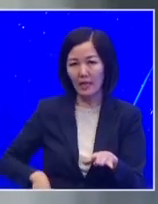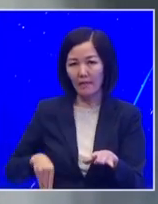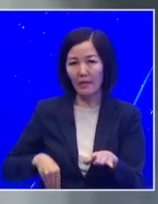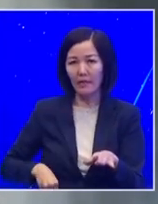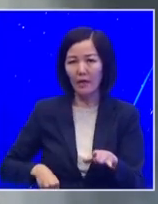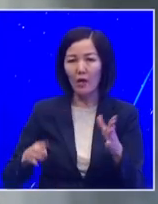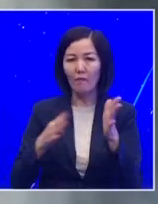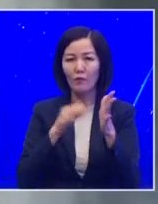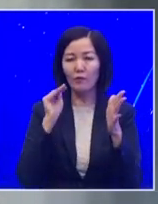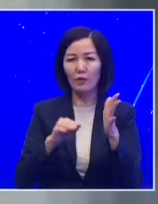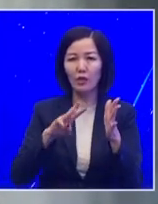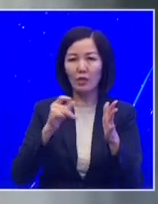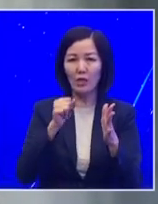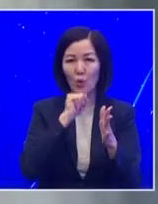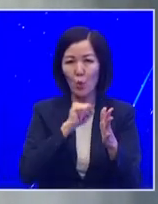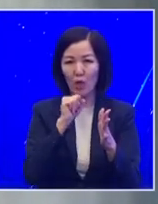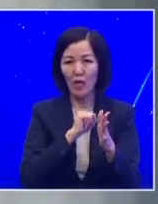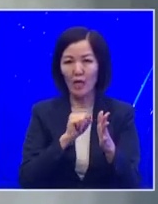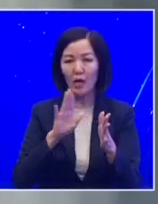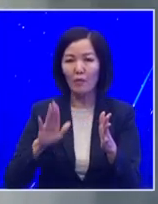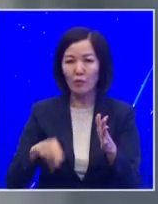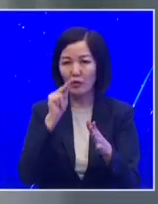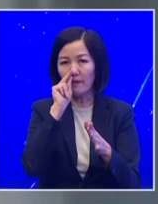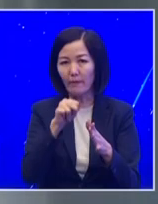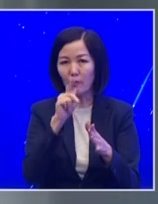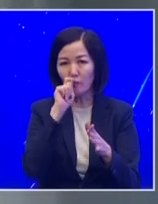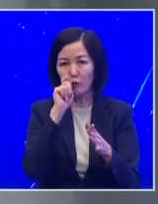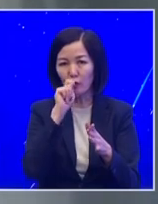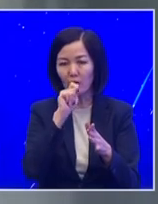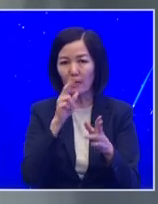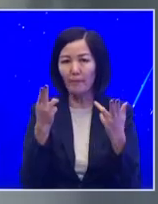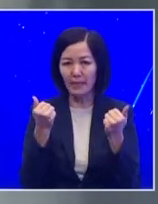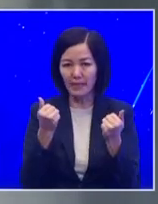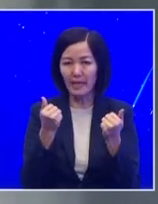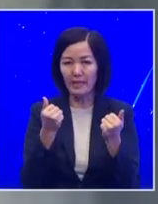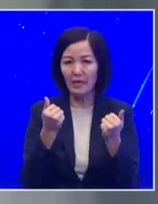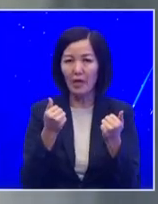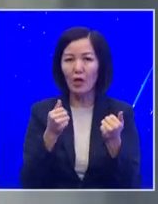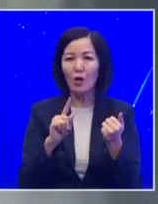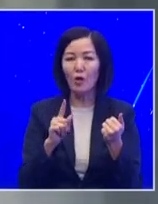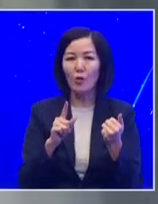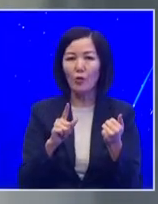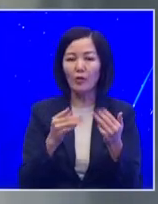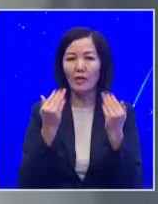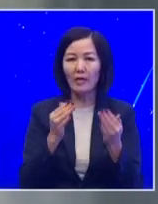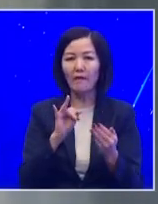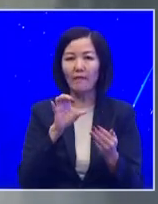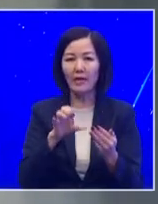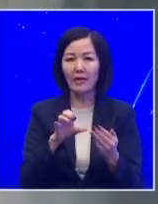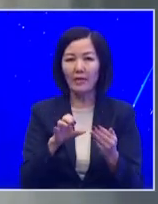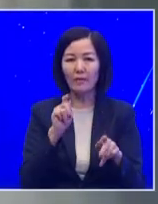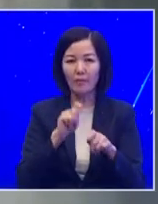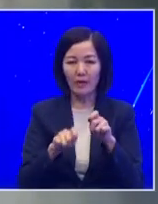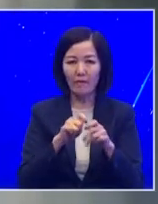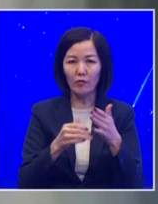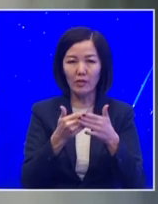потерпевшей 8000 тенге. После предъявления обвинений мужчина дал признательные показания. Он помещен в ИВС.